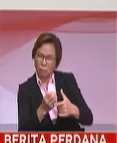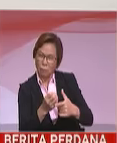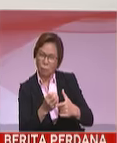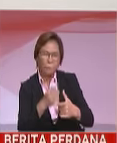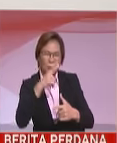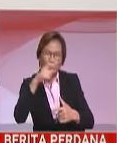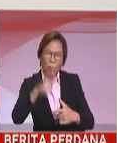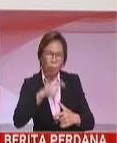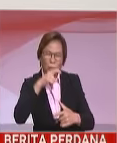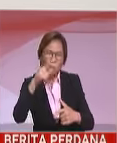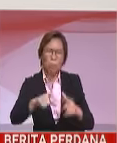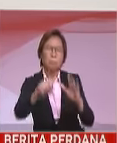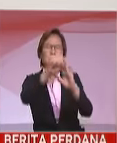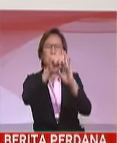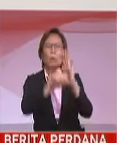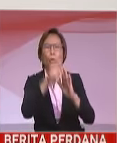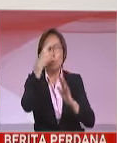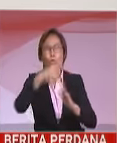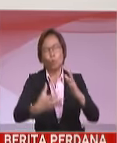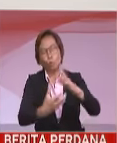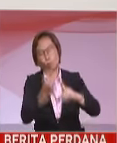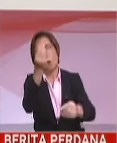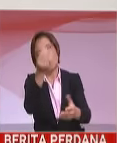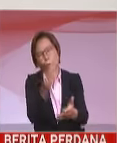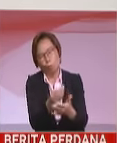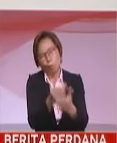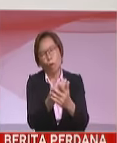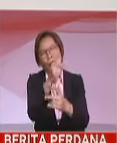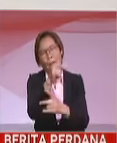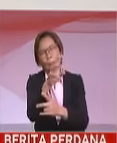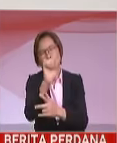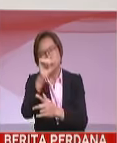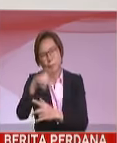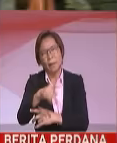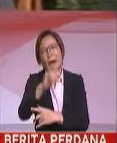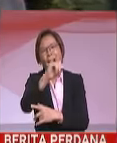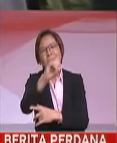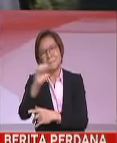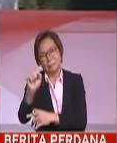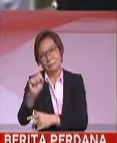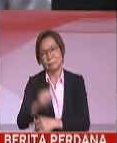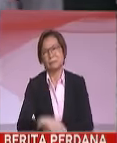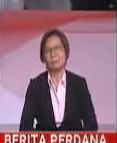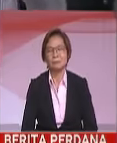tidak perlu bersyarat kepada untuk mereka mengeluarkan Aisinar ini.